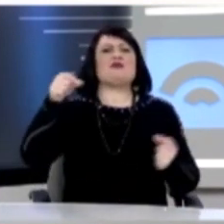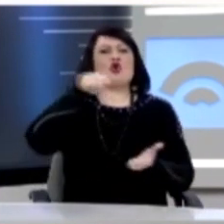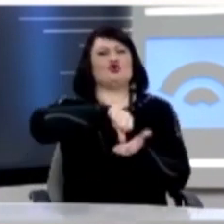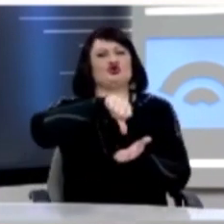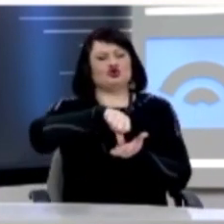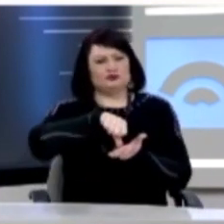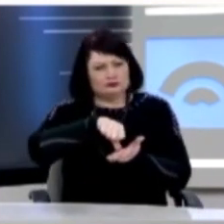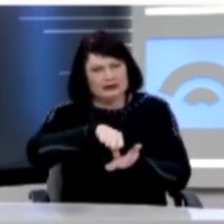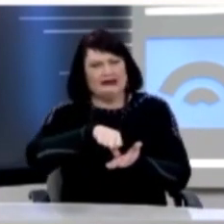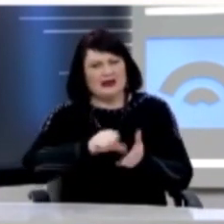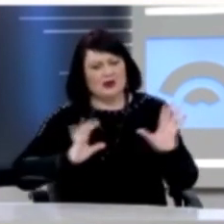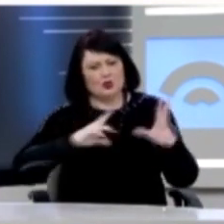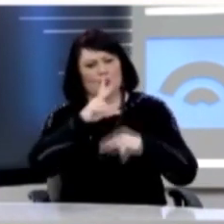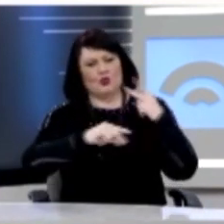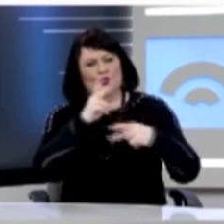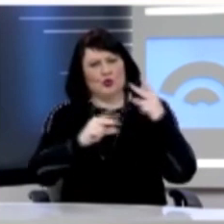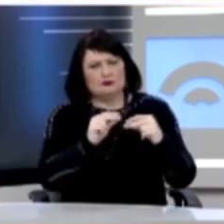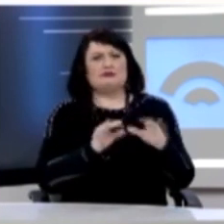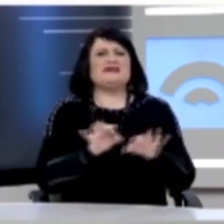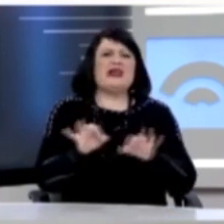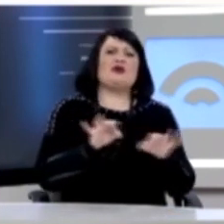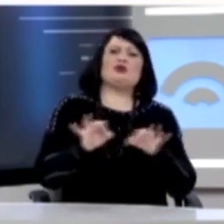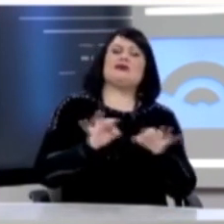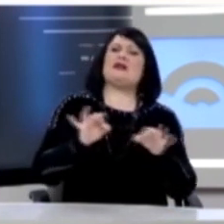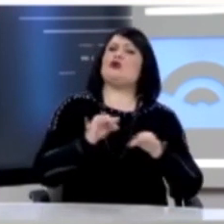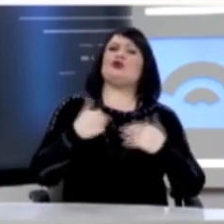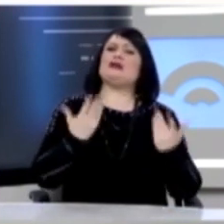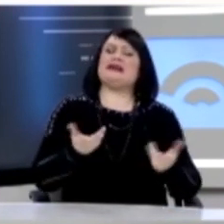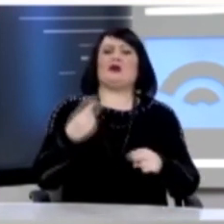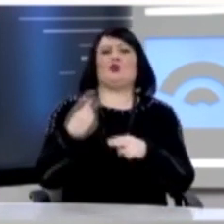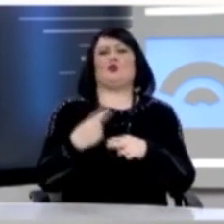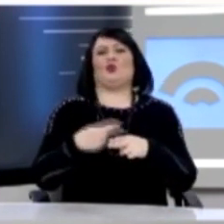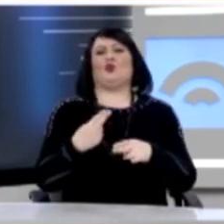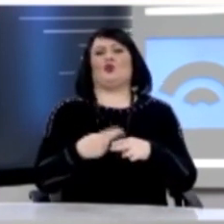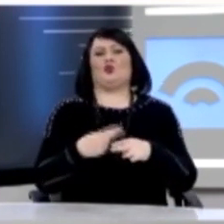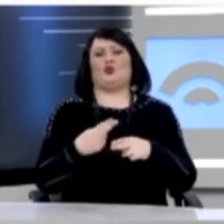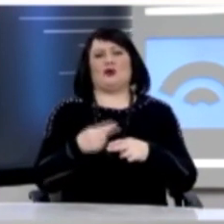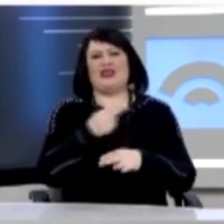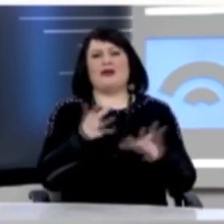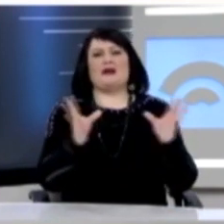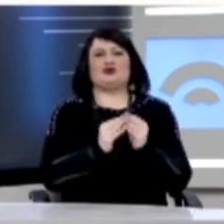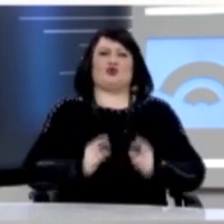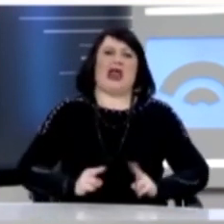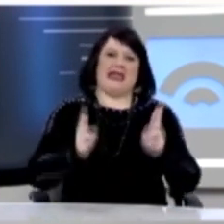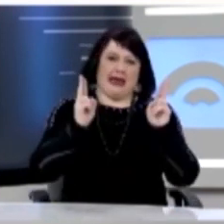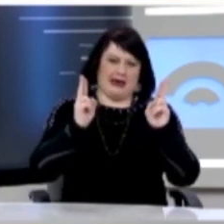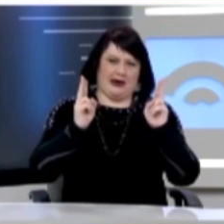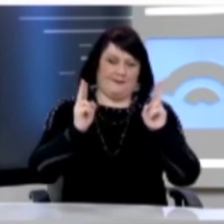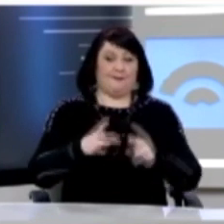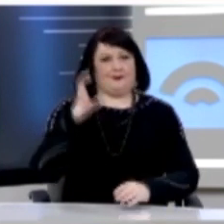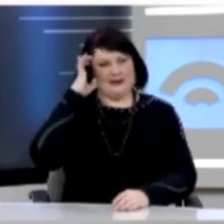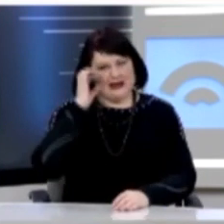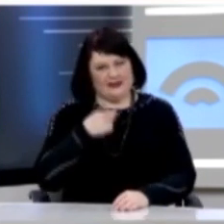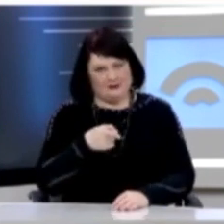Πρωτεύουσα, ιεραρχώντας μεγάλα σχέδια στο στρατηγική σημασία κλάδο της ενέργειας.